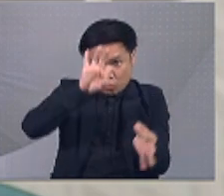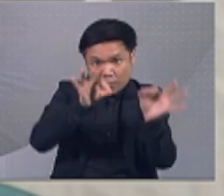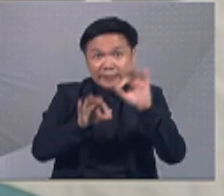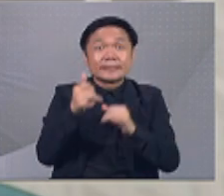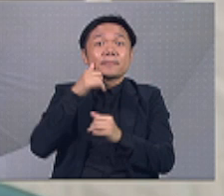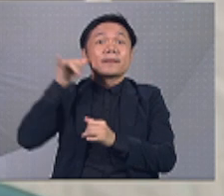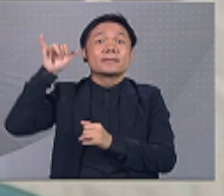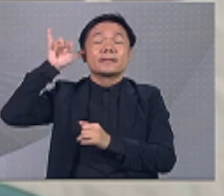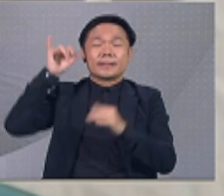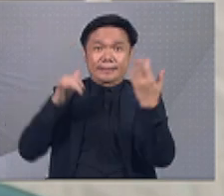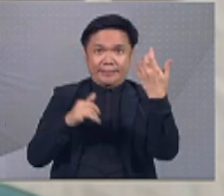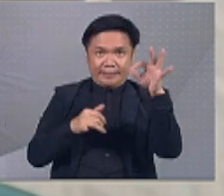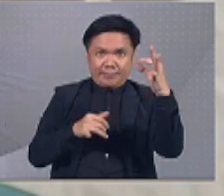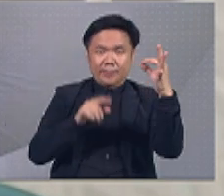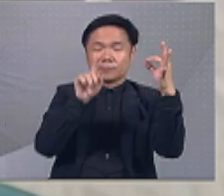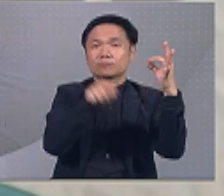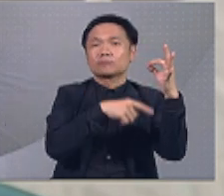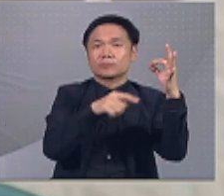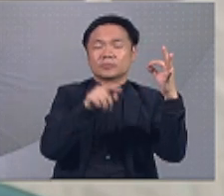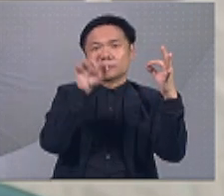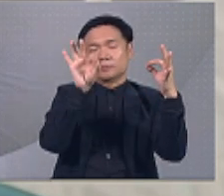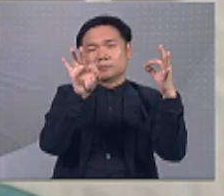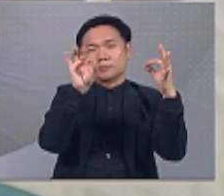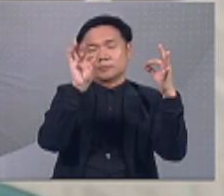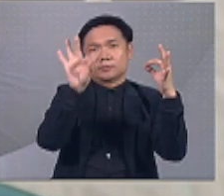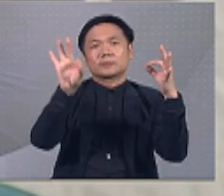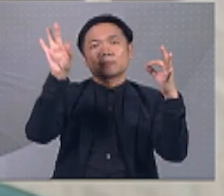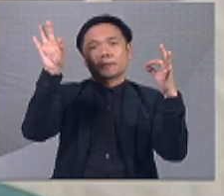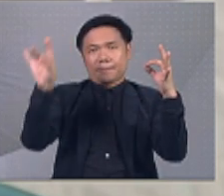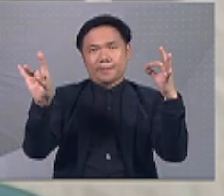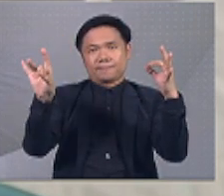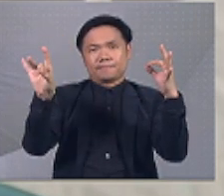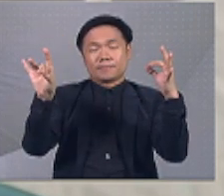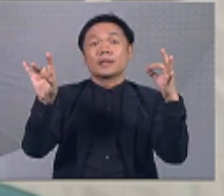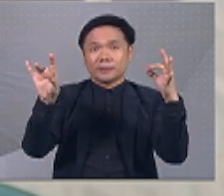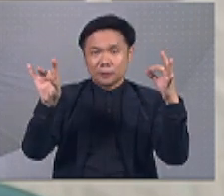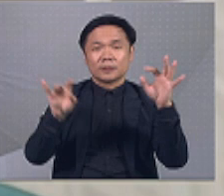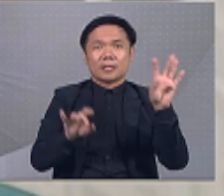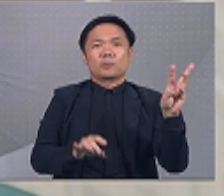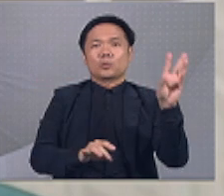adalah 19898 hujan bersamaan dengan 60